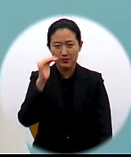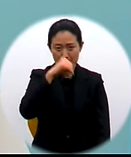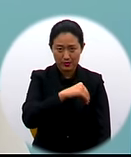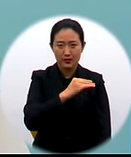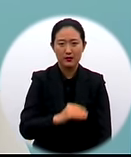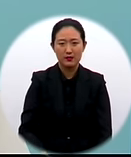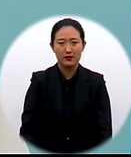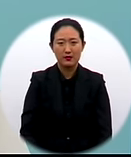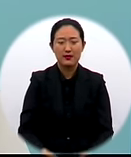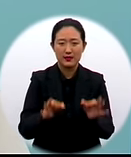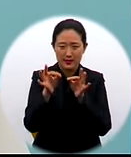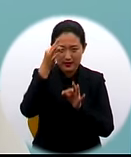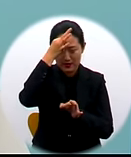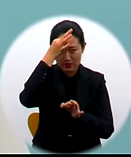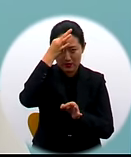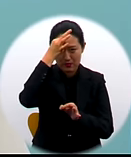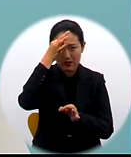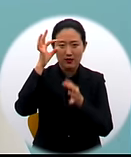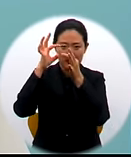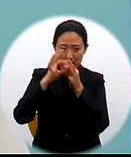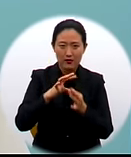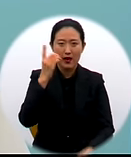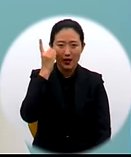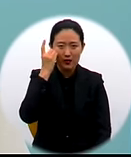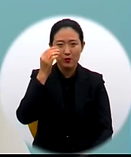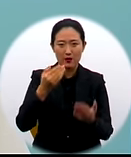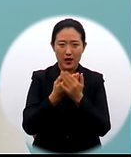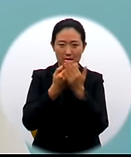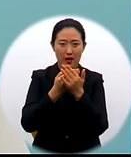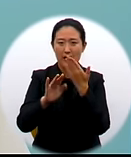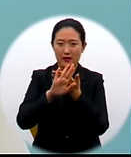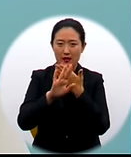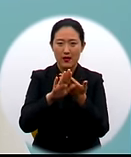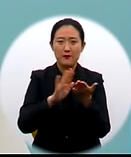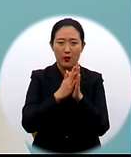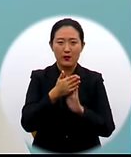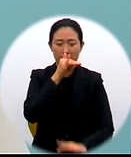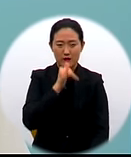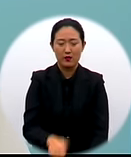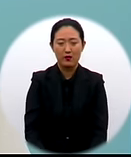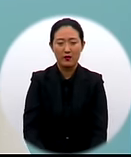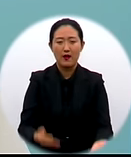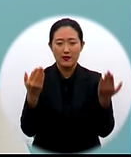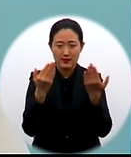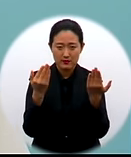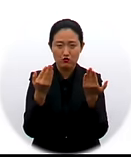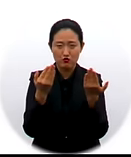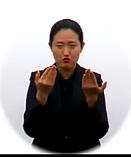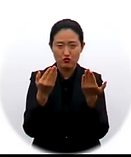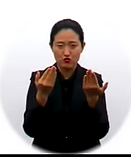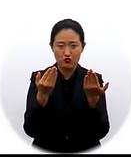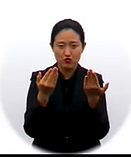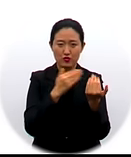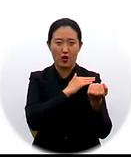발달에 따라서도 직무는 달라져요. 계속 제가 직무 이야기하는데 우리가 여기서 직무 역량을 한번 짚고 갈 필요가 있습니다.